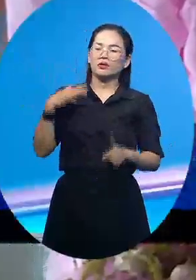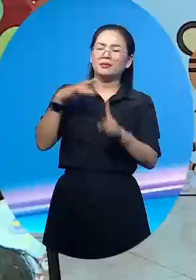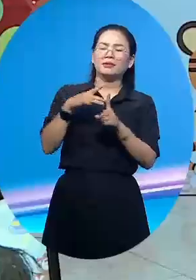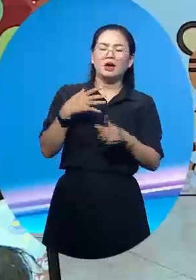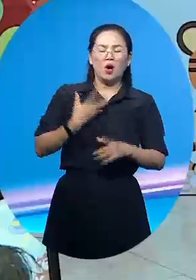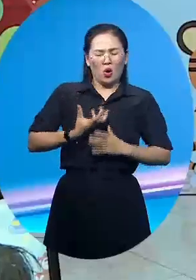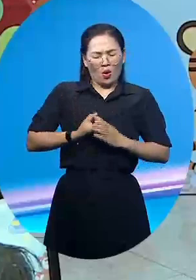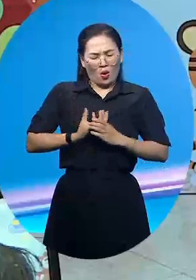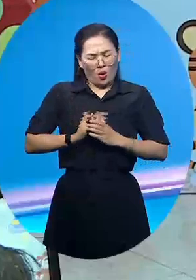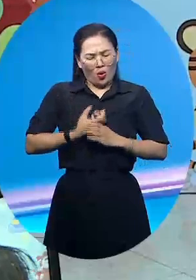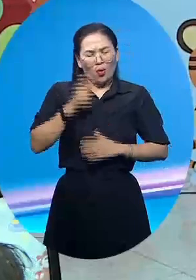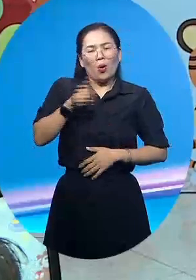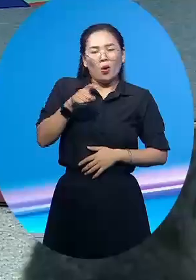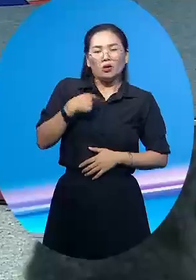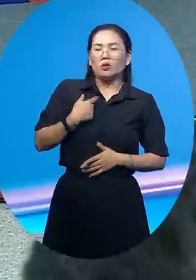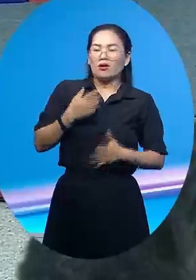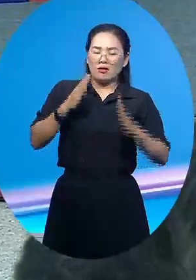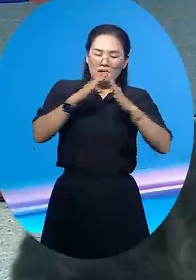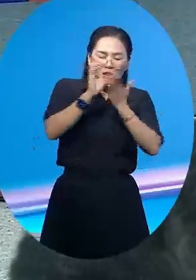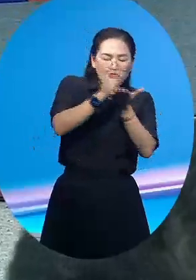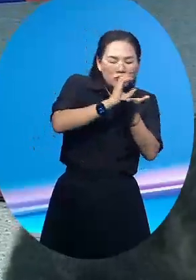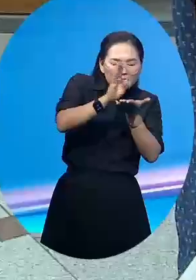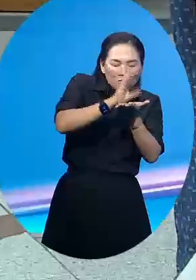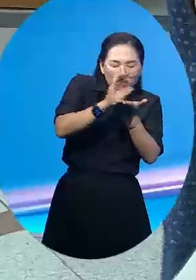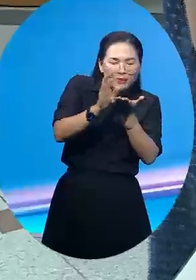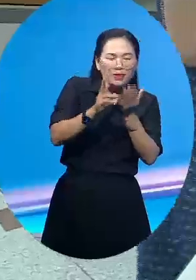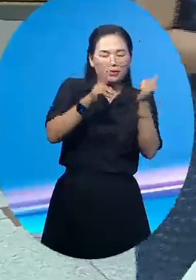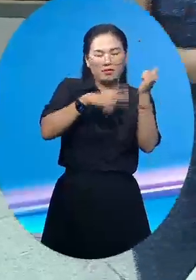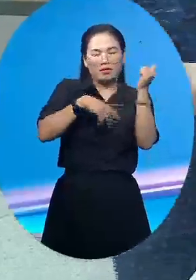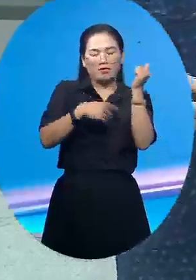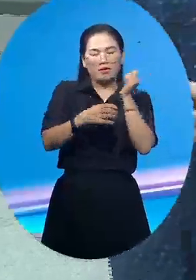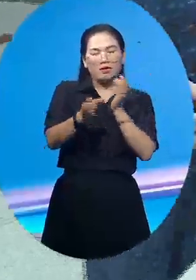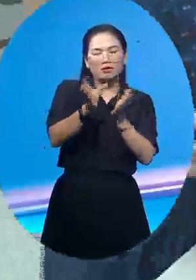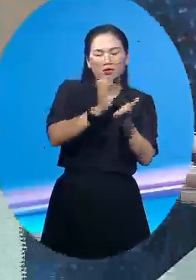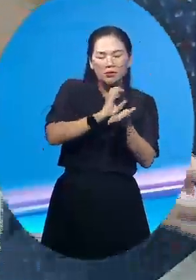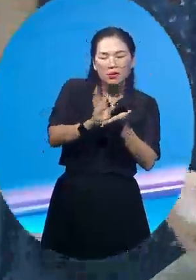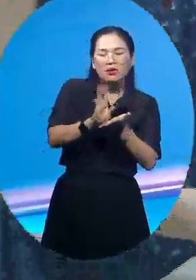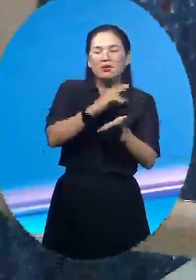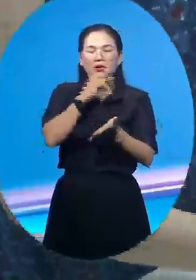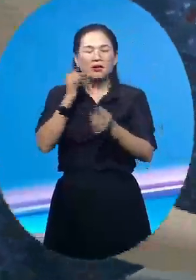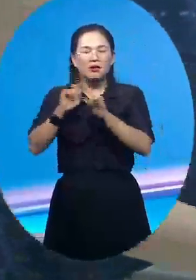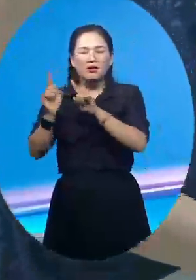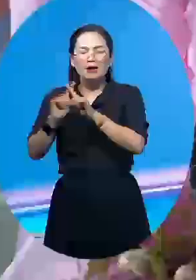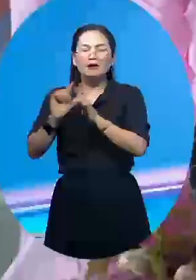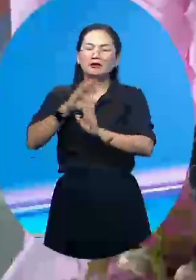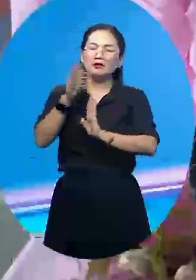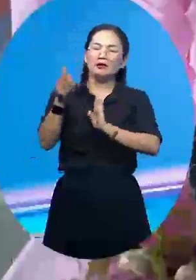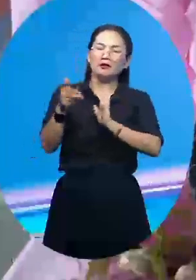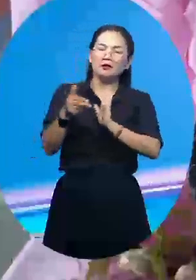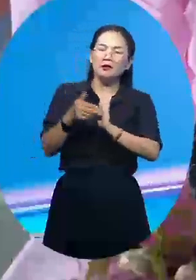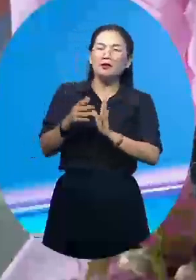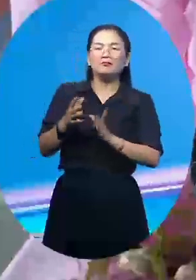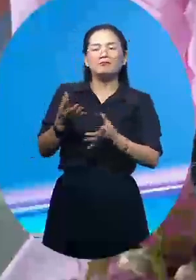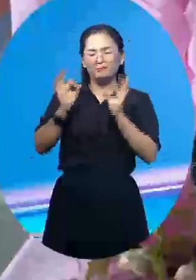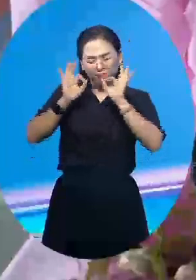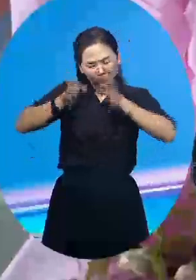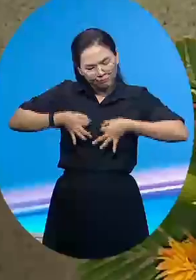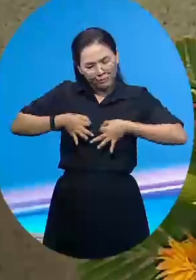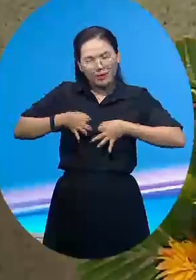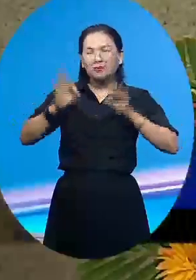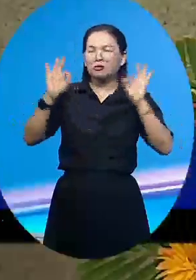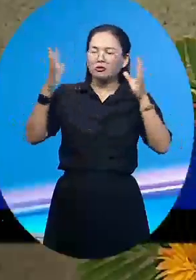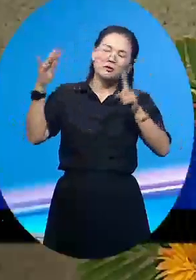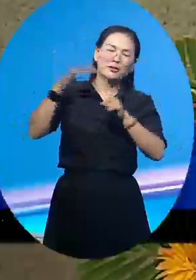cái hồi hộp luôn chuẩn bị ở nhà con học tiếng Việt tiếng Anh rồi giới thiệu về sở thích của mình chơi trò chơi